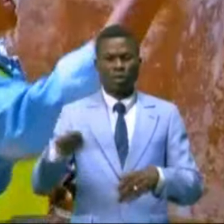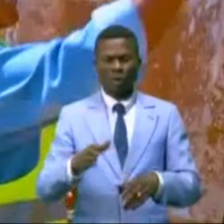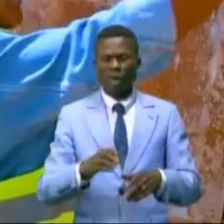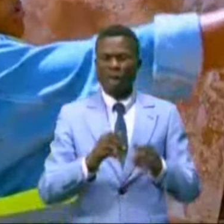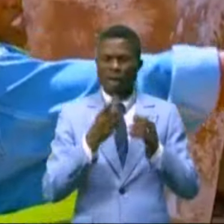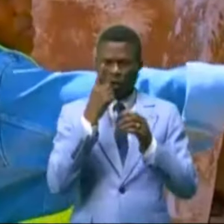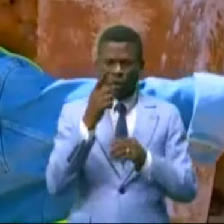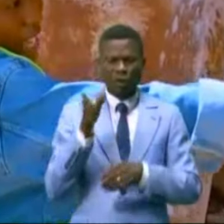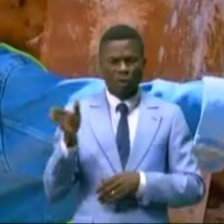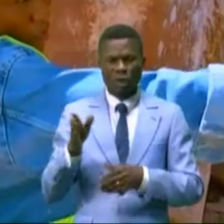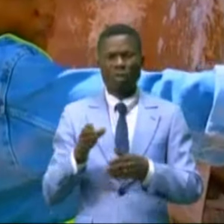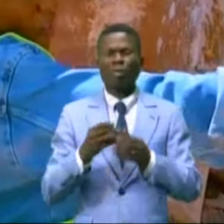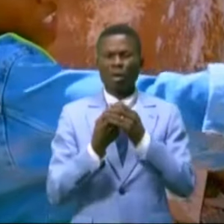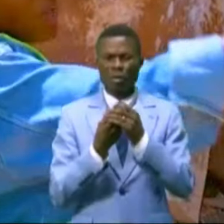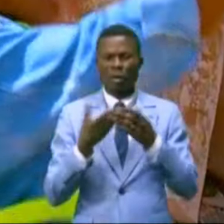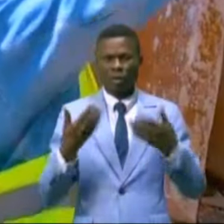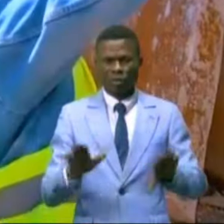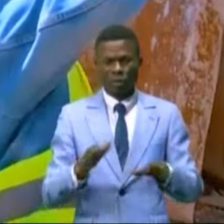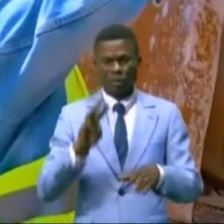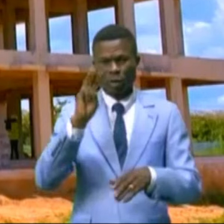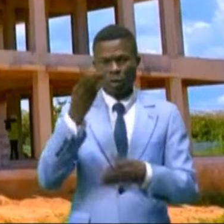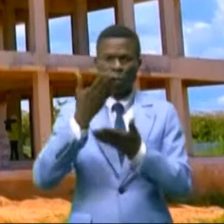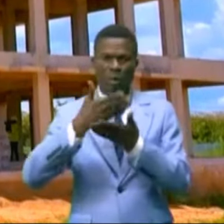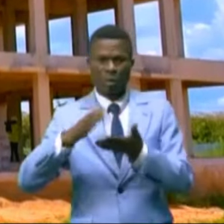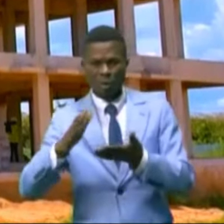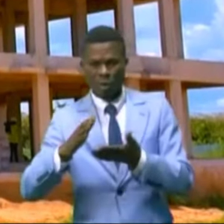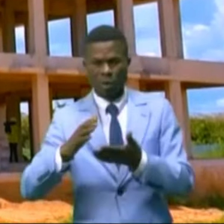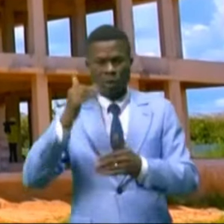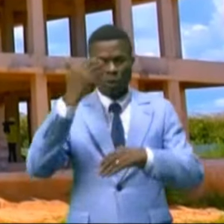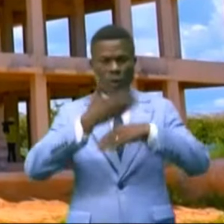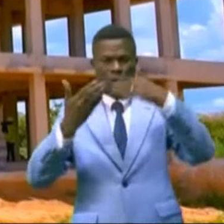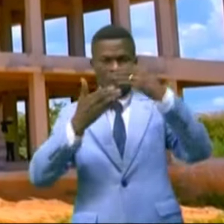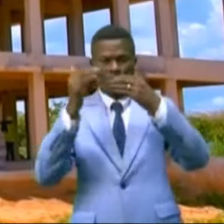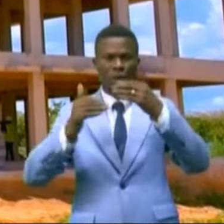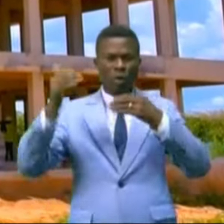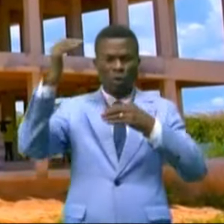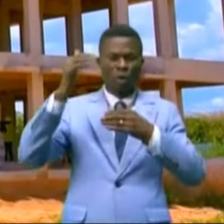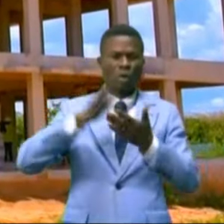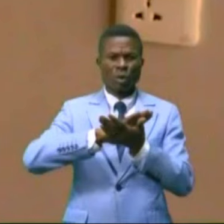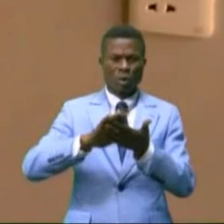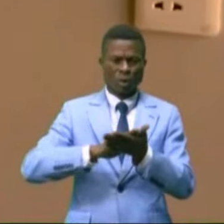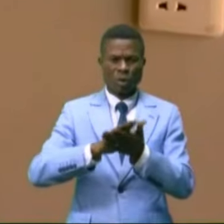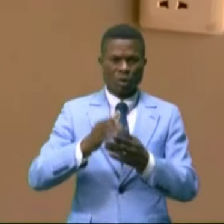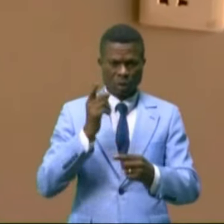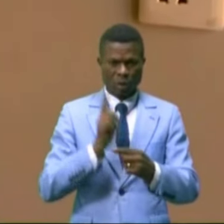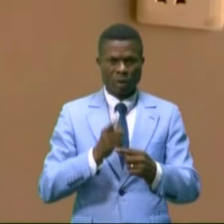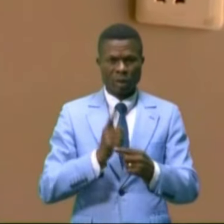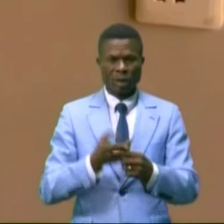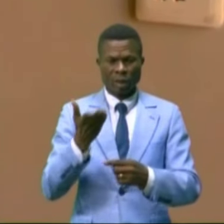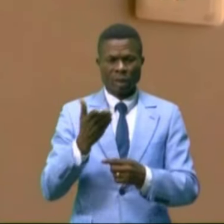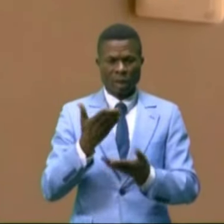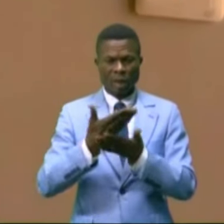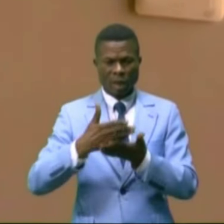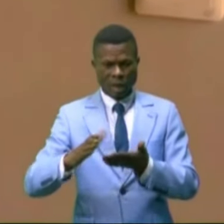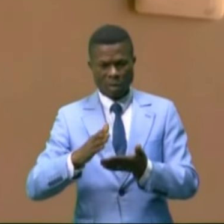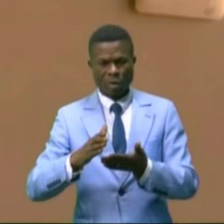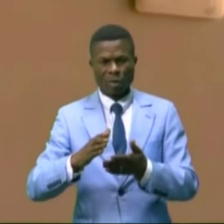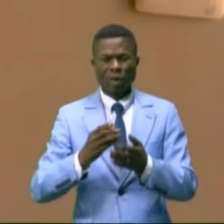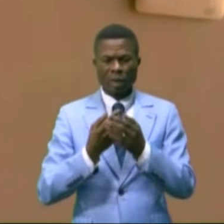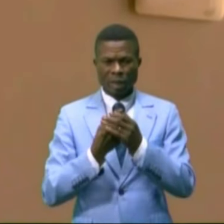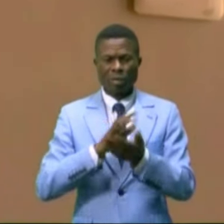est prête et le 3è est là que vous voyez le 4e on là une structure en béton et reste les briques sont à l'étape